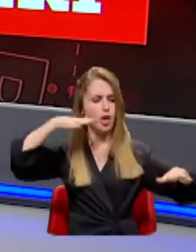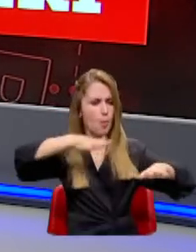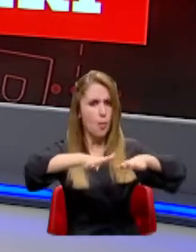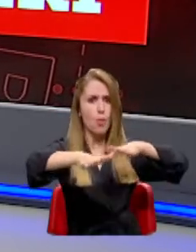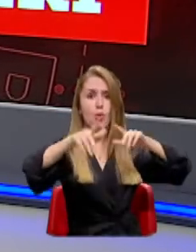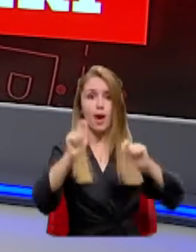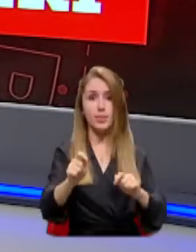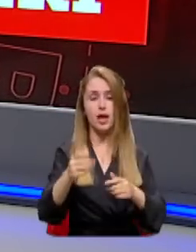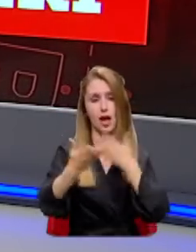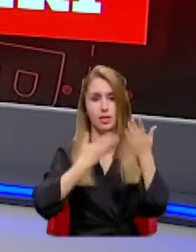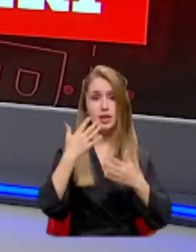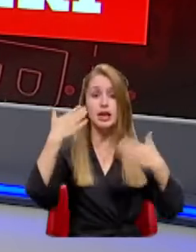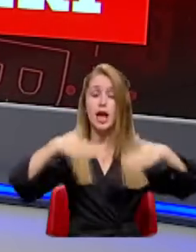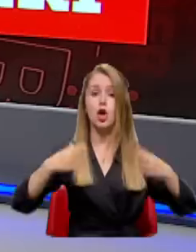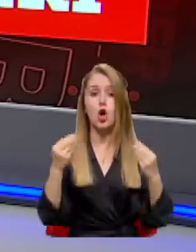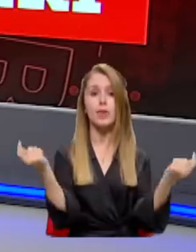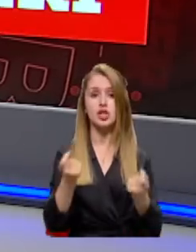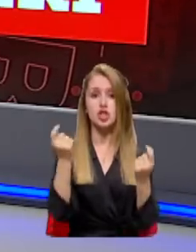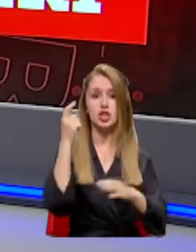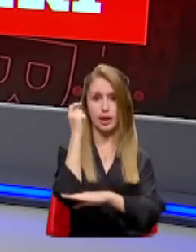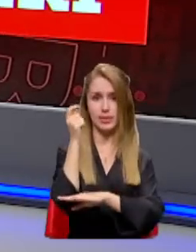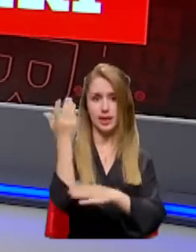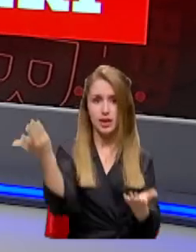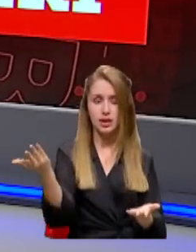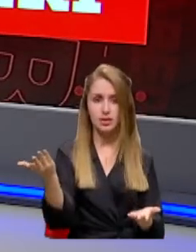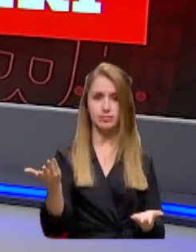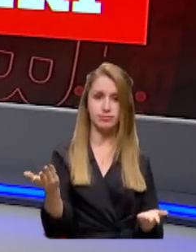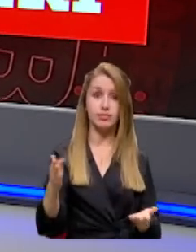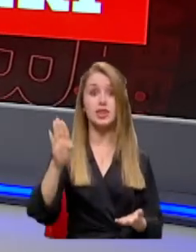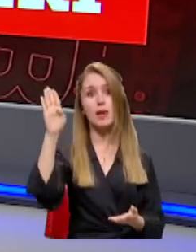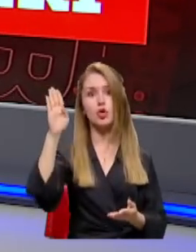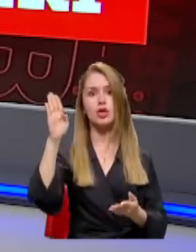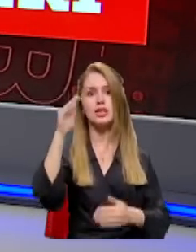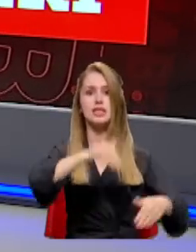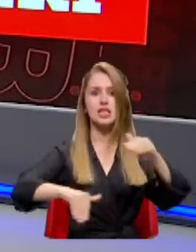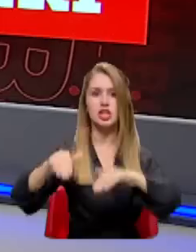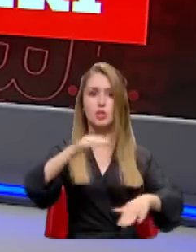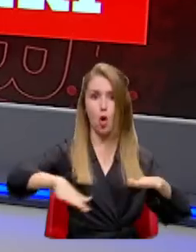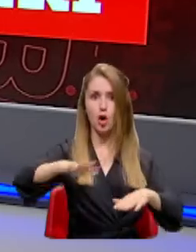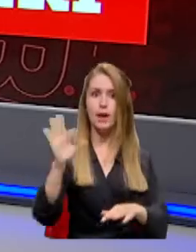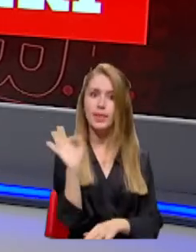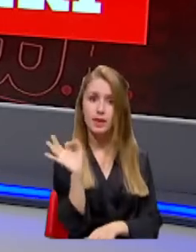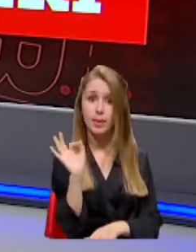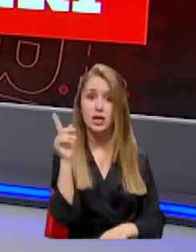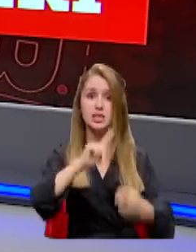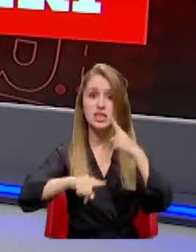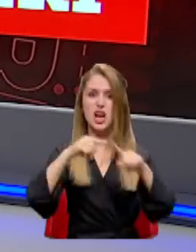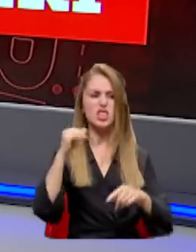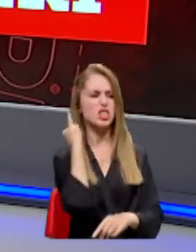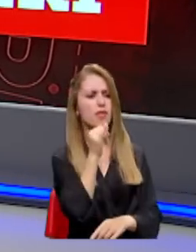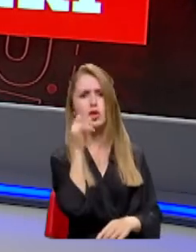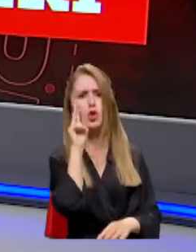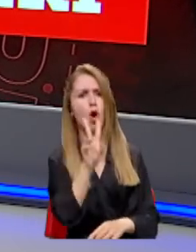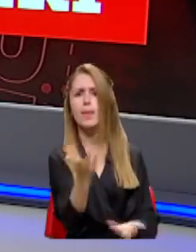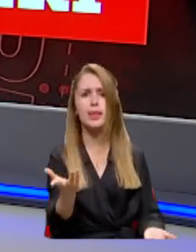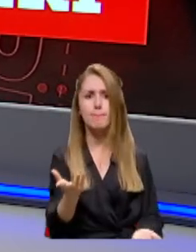yığdılar, aktardık. Engellenmeye çalışıldı miting. Ne kadar da demokratik bir seçim ortamı değil mi? Böyle siyasi çirkeflik